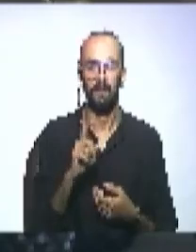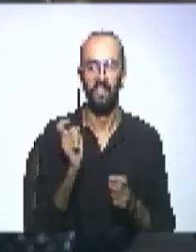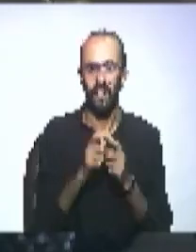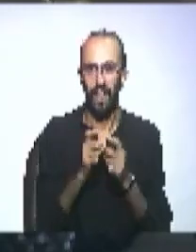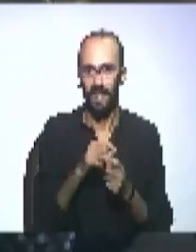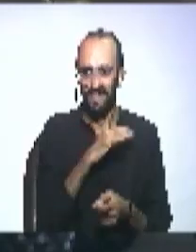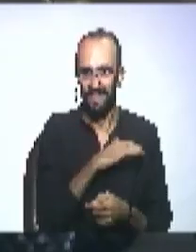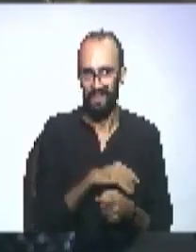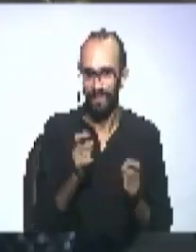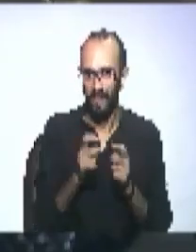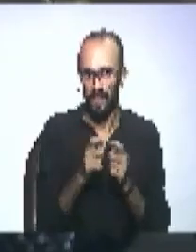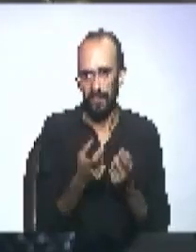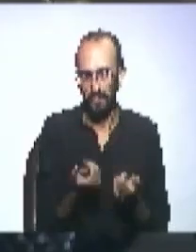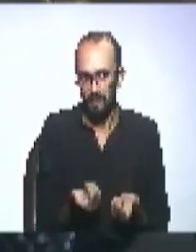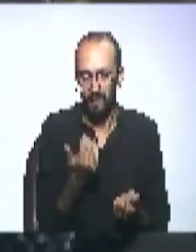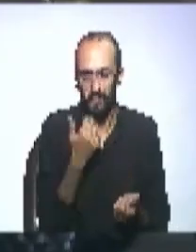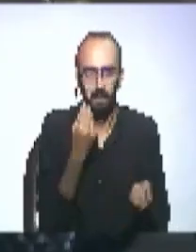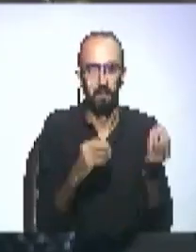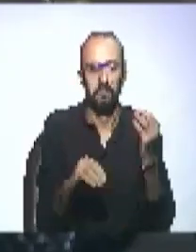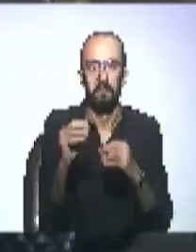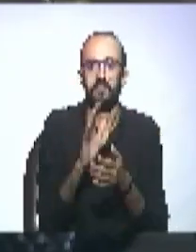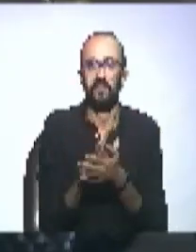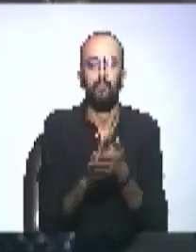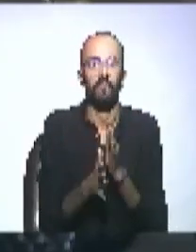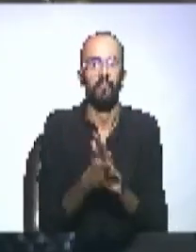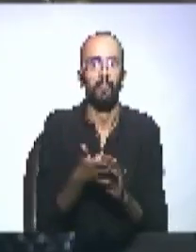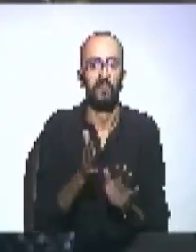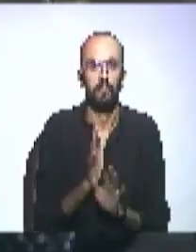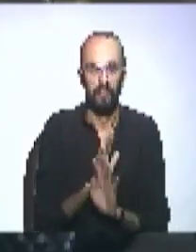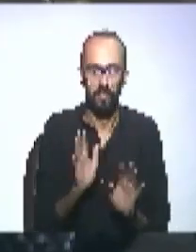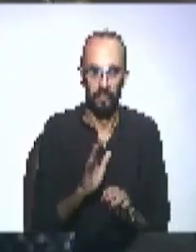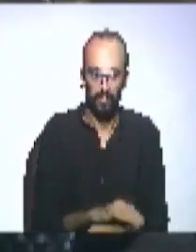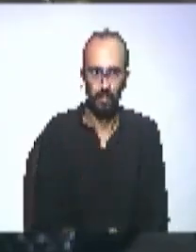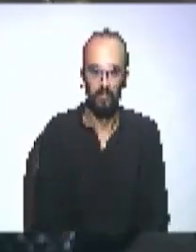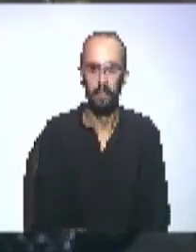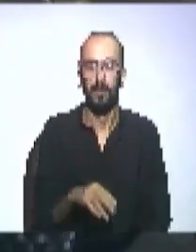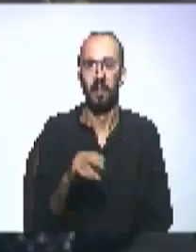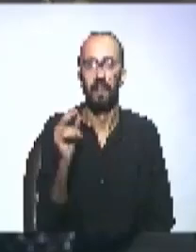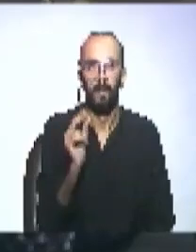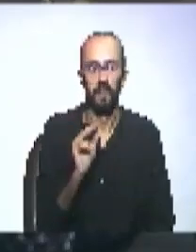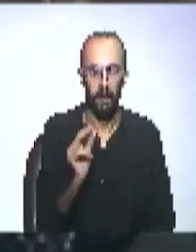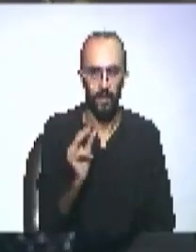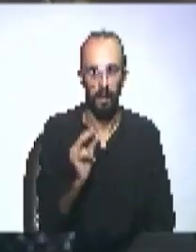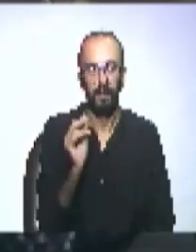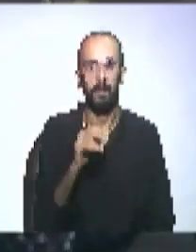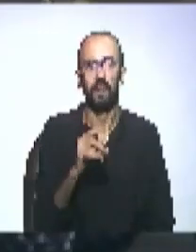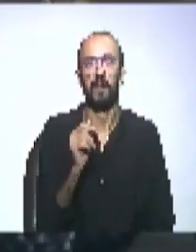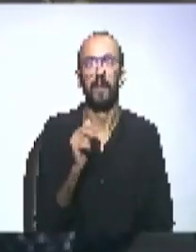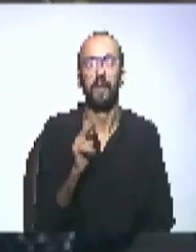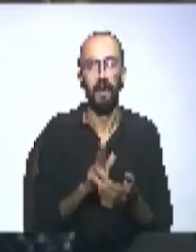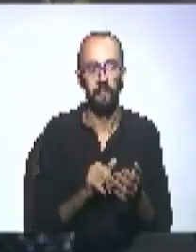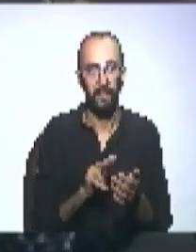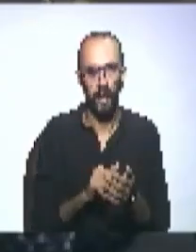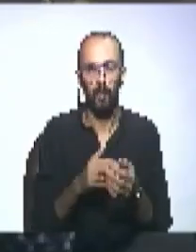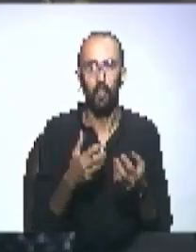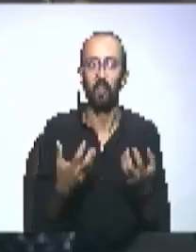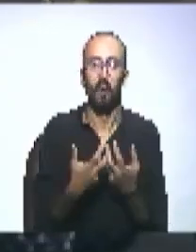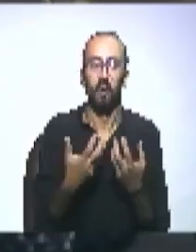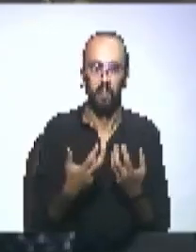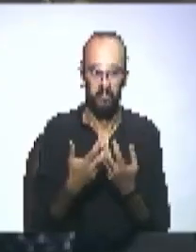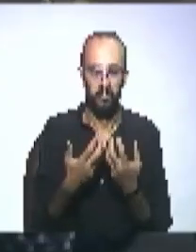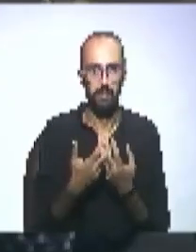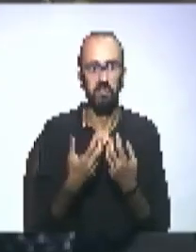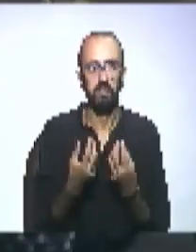الفراخ، لان احنا مش مستخدمين اي اضافات خارجيه خالص. هنحط البيض، هنحط الجبنه، هنحط الخضار على